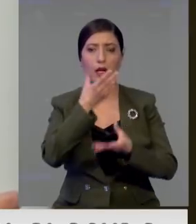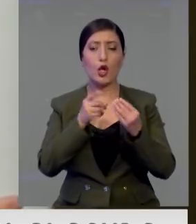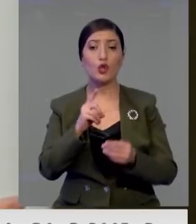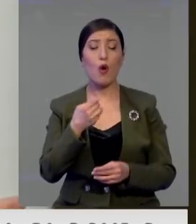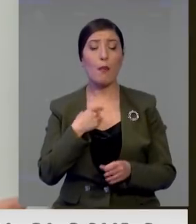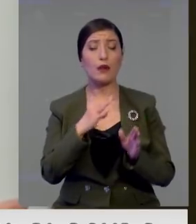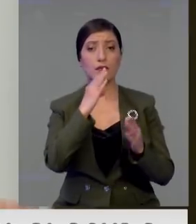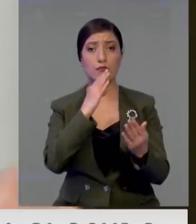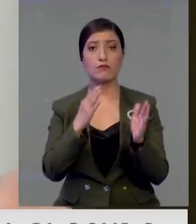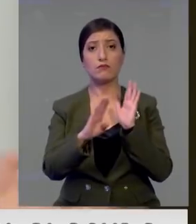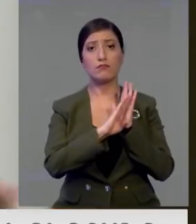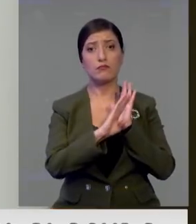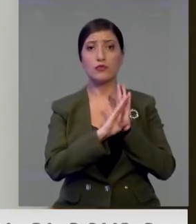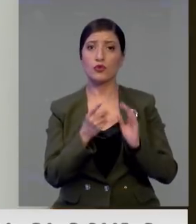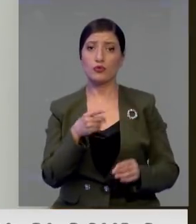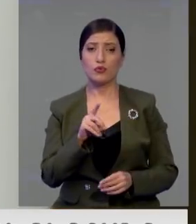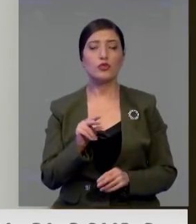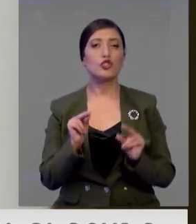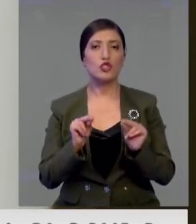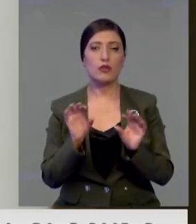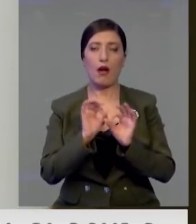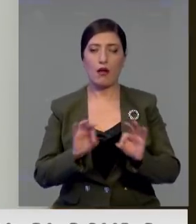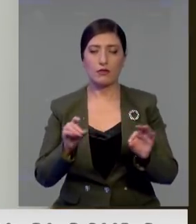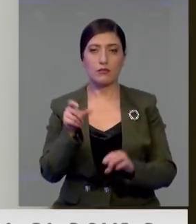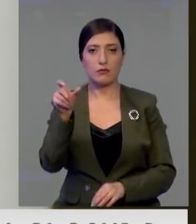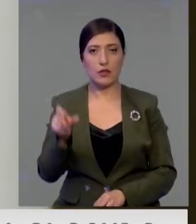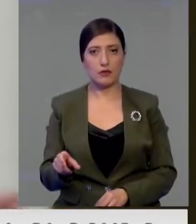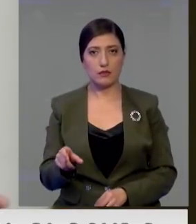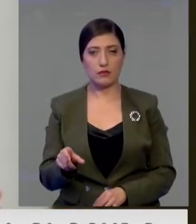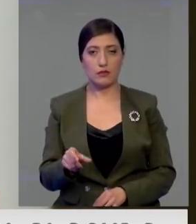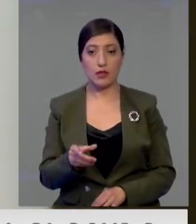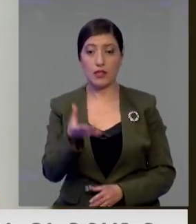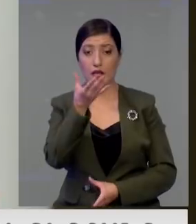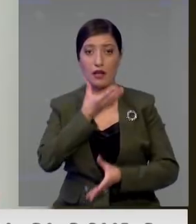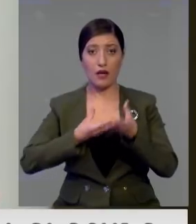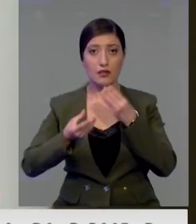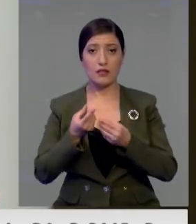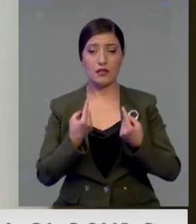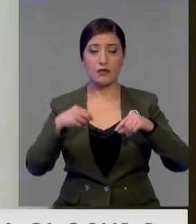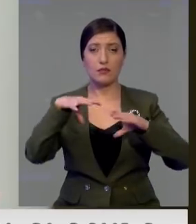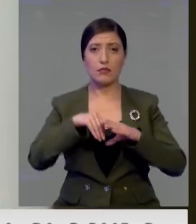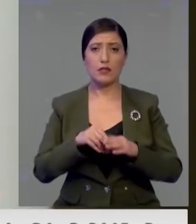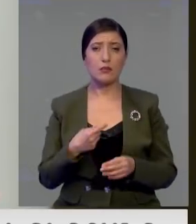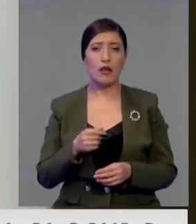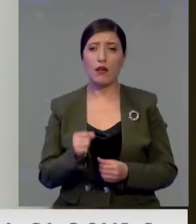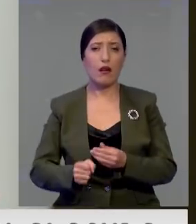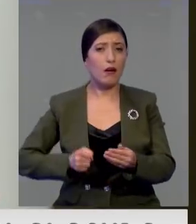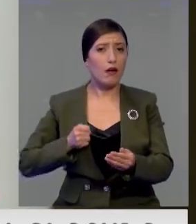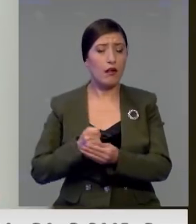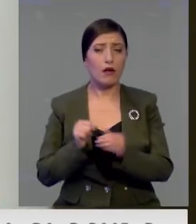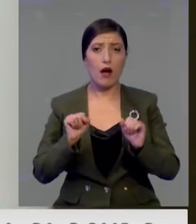կենտրոնացել։ Ճիշտ է ասում մարդը։ Բայց այս կեղծիքի միջավայրում մենք ինչքան ենք կարողանալու ապրենք։